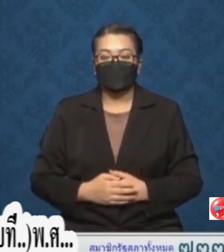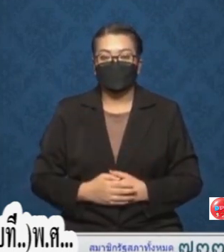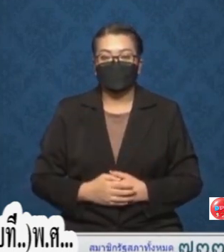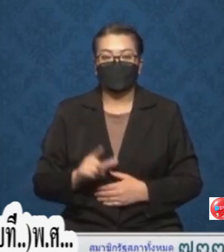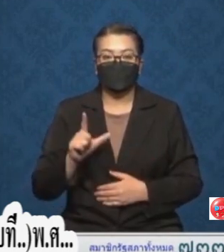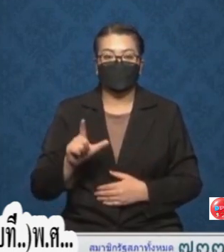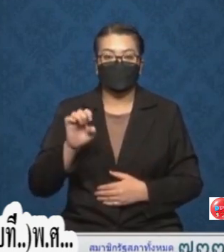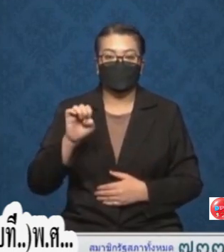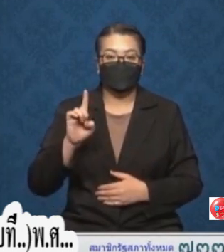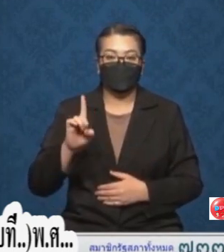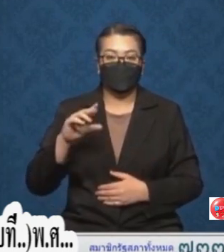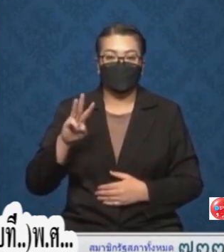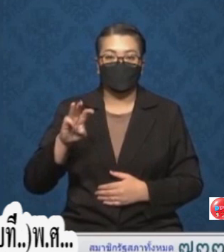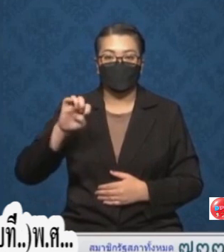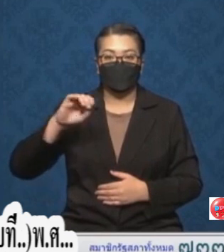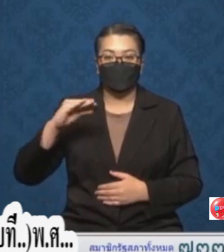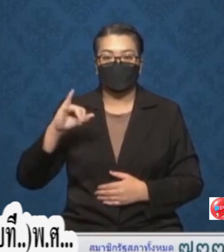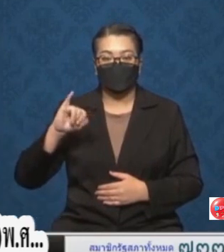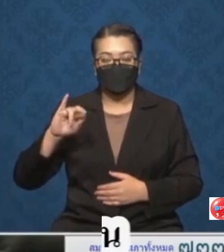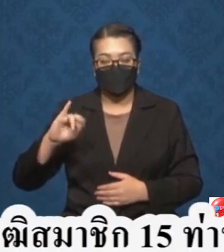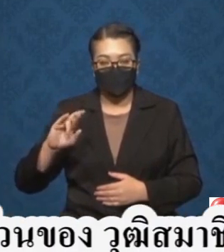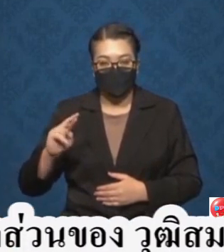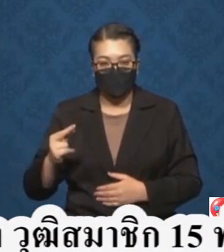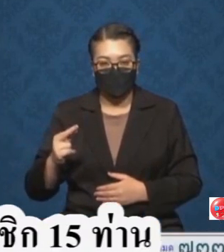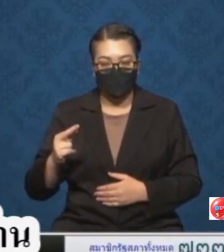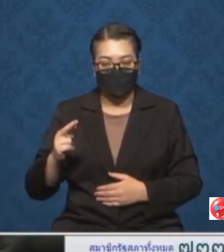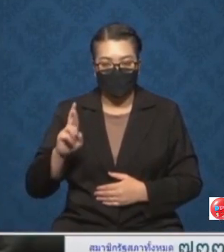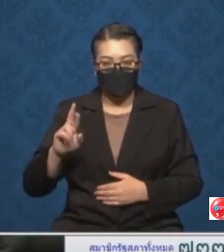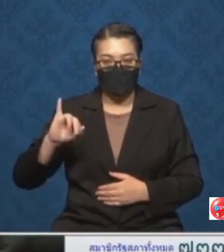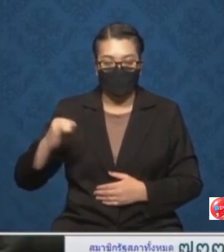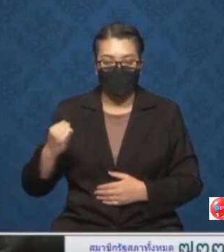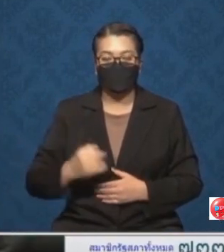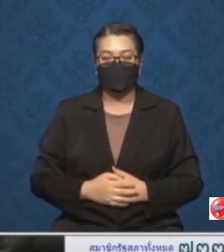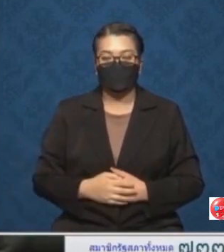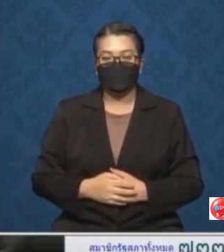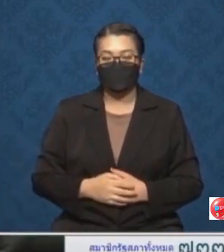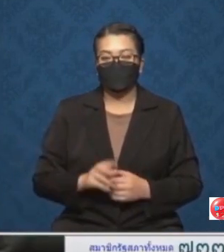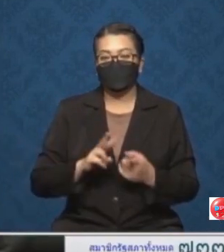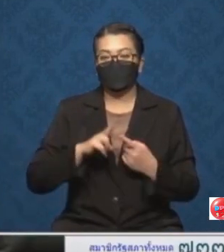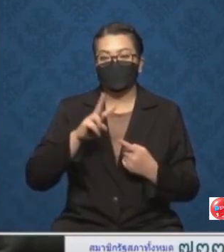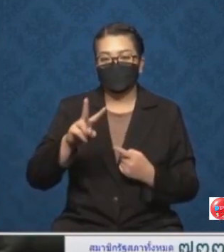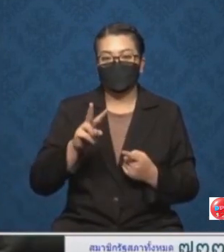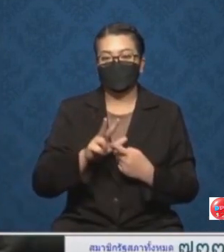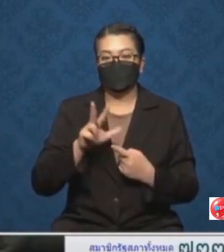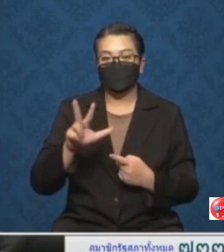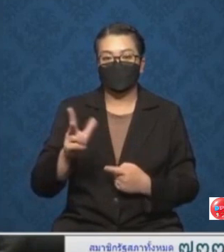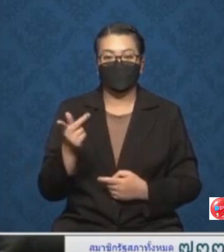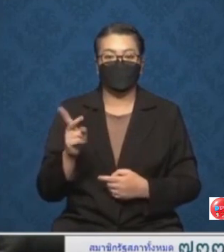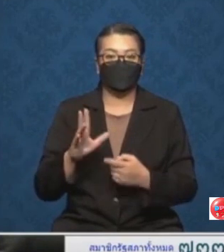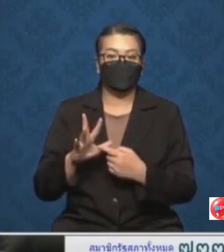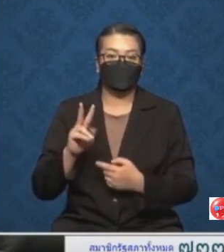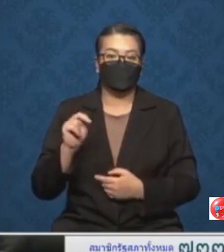จน์ 2. นายกิตติวสีนนท์ 3. นายคำนูนสิทธิสมา